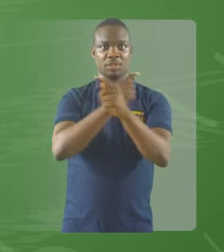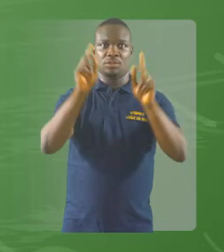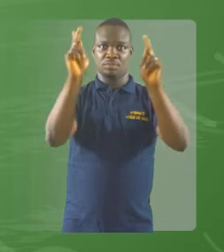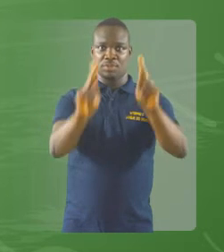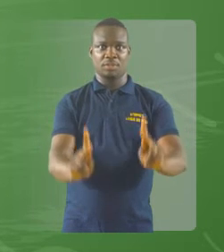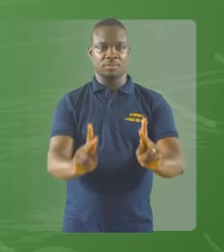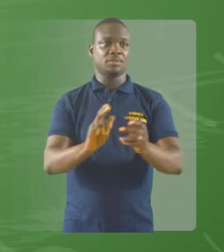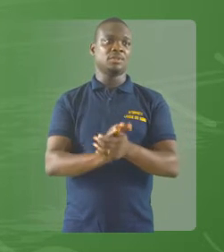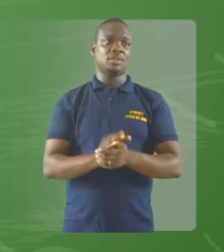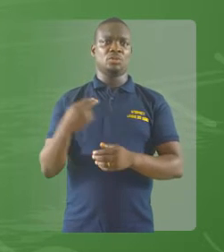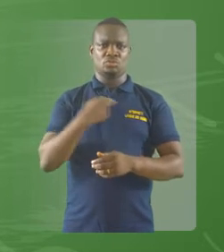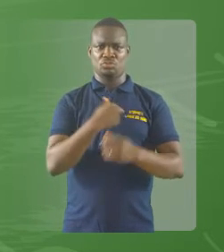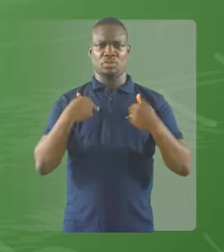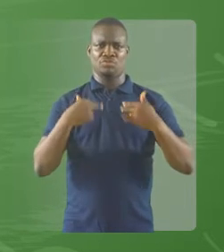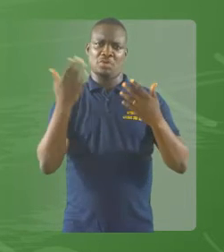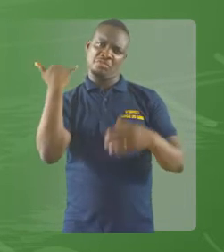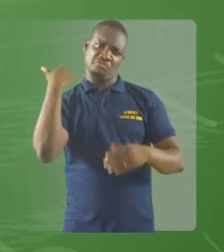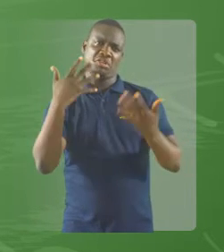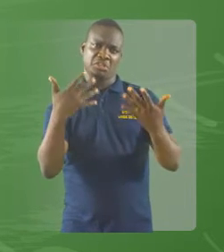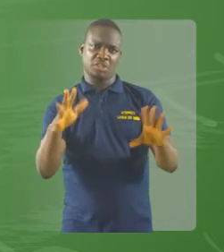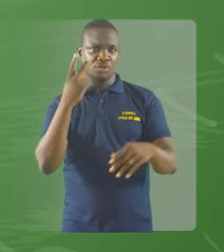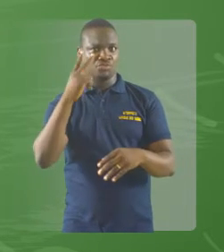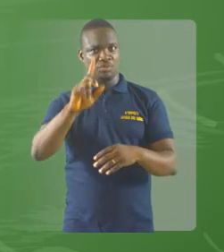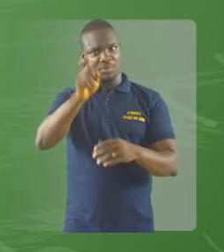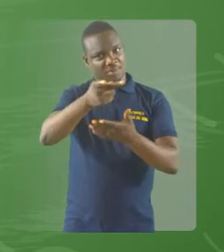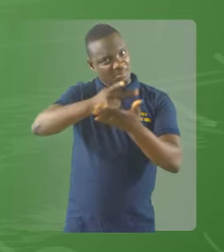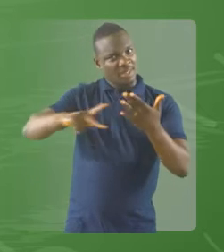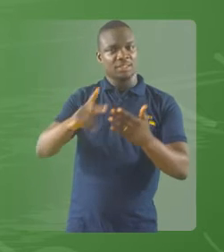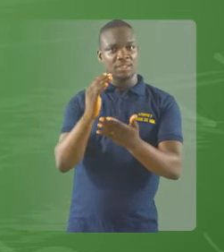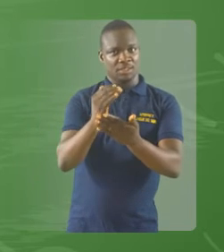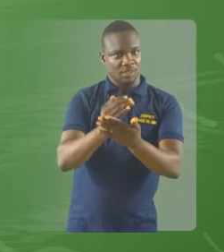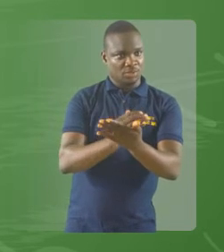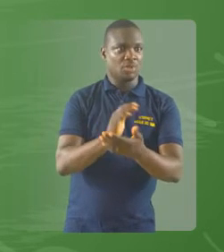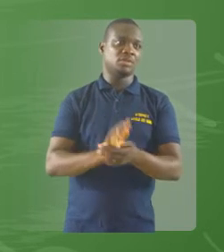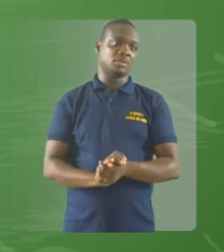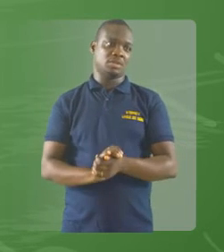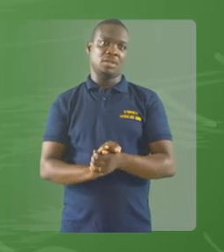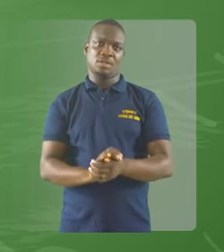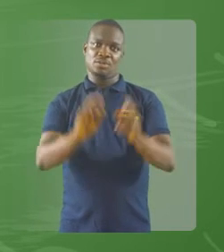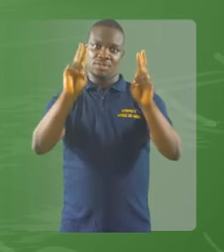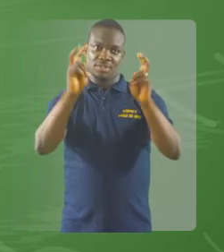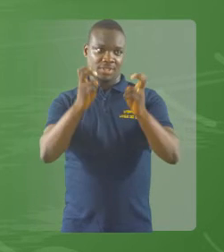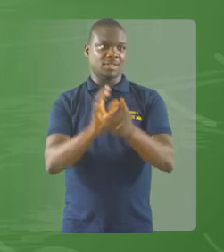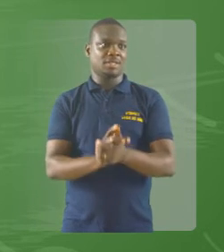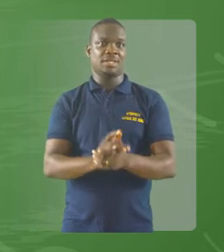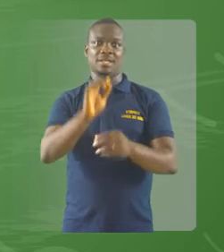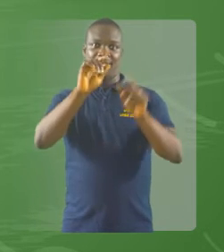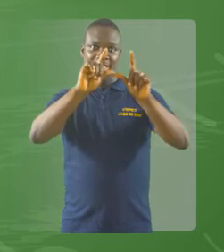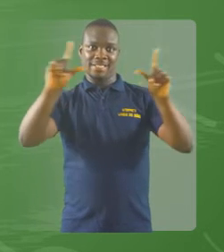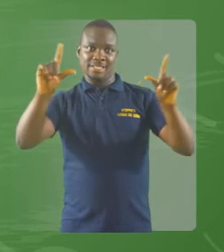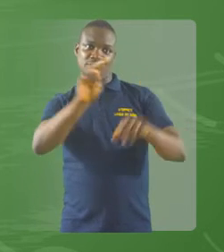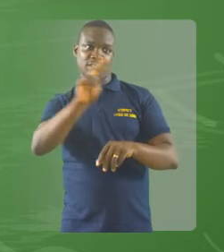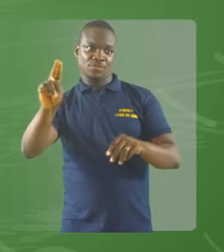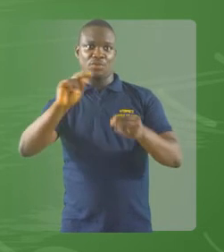plan. Nous avons déjà vu la première partie de cette leçon dont le titre est ligne de niveau et